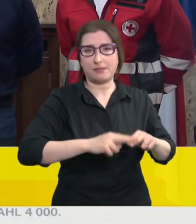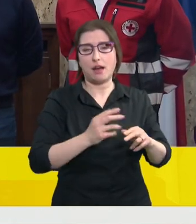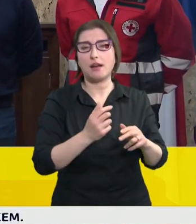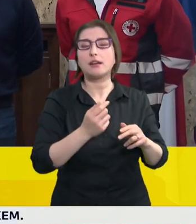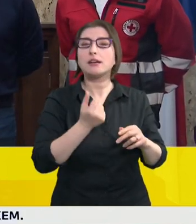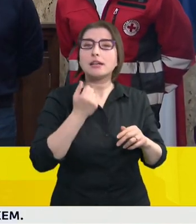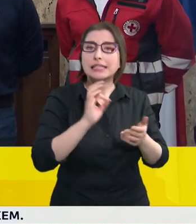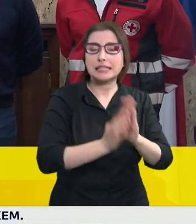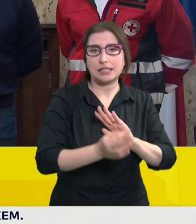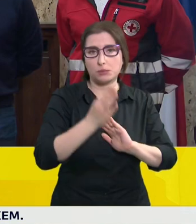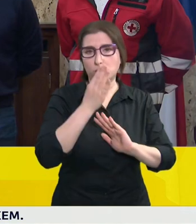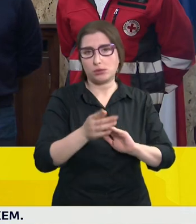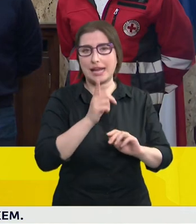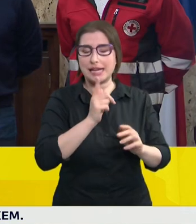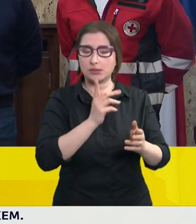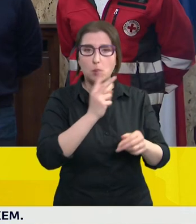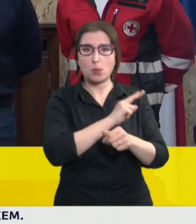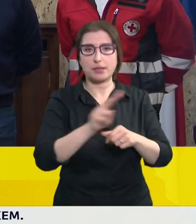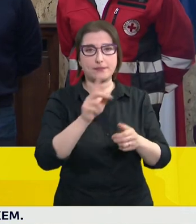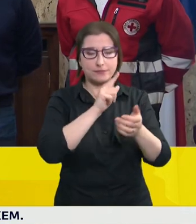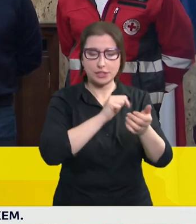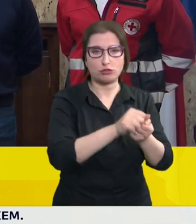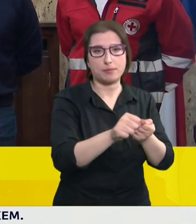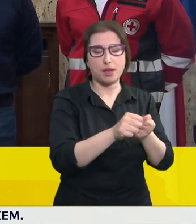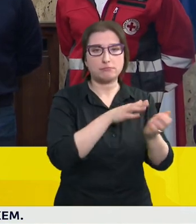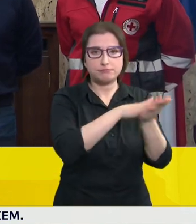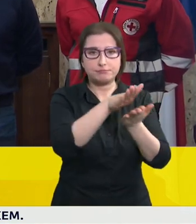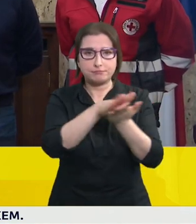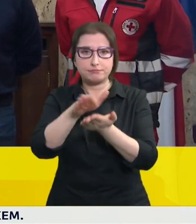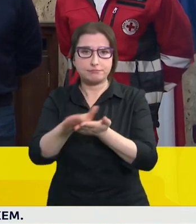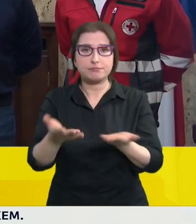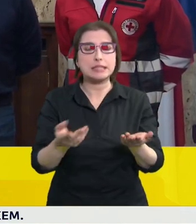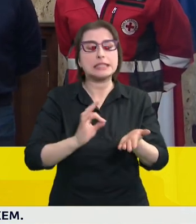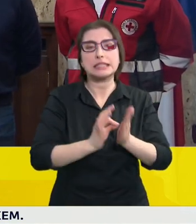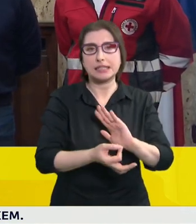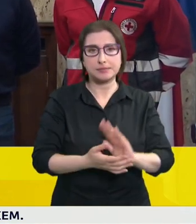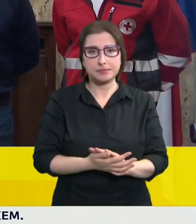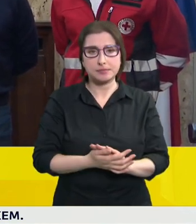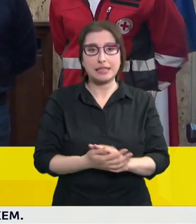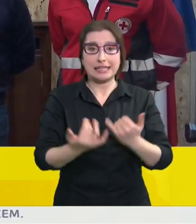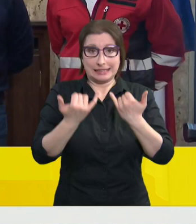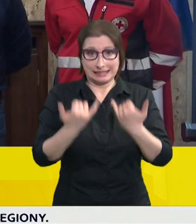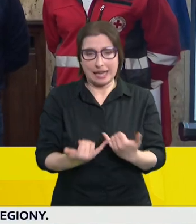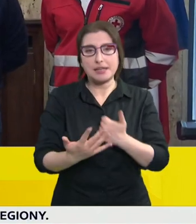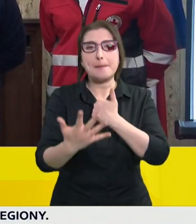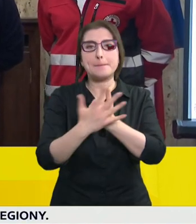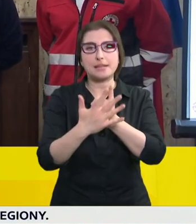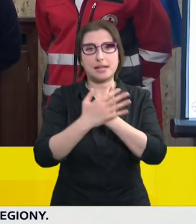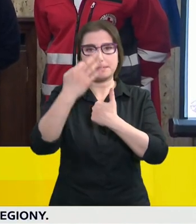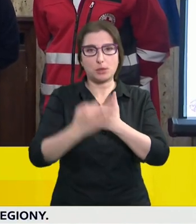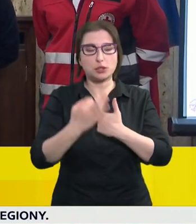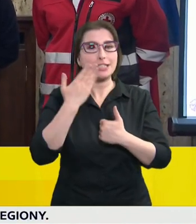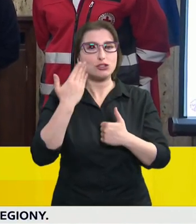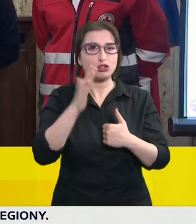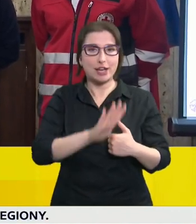tady zazněla? My jsme v současnosti ke dnešnímu dni na 15% kapacitě za celé Česko, jakkoliv mezi kraji